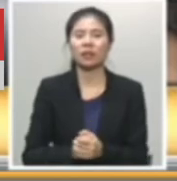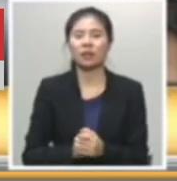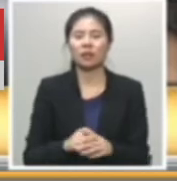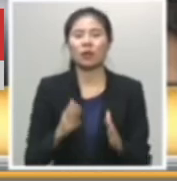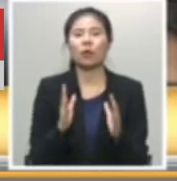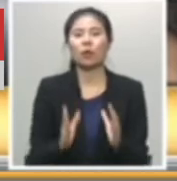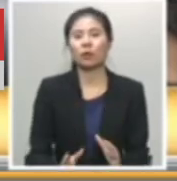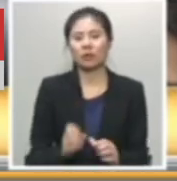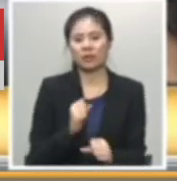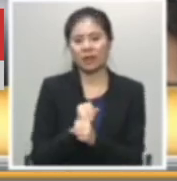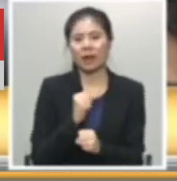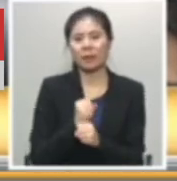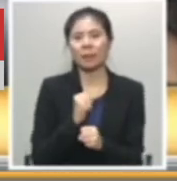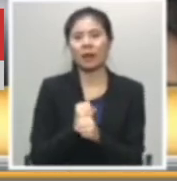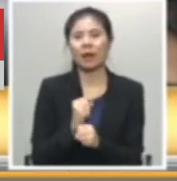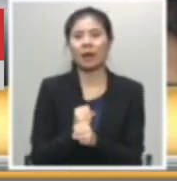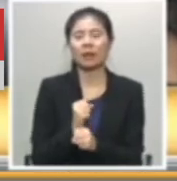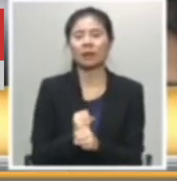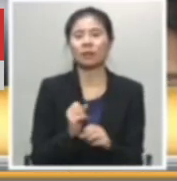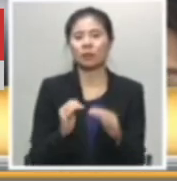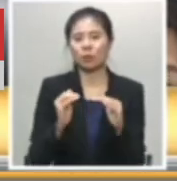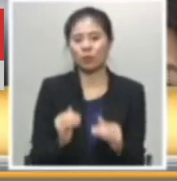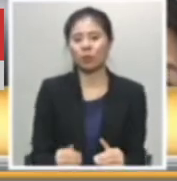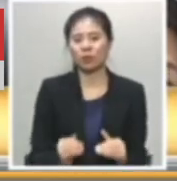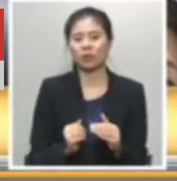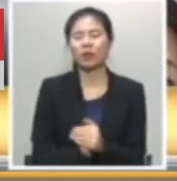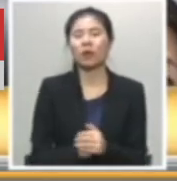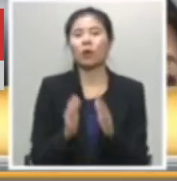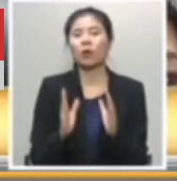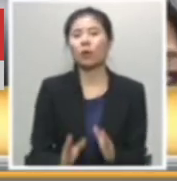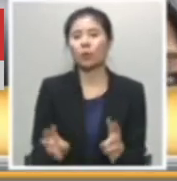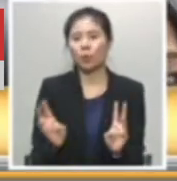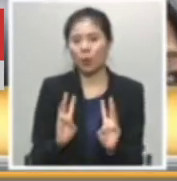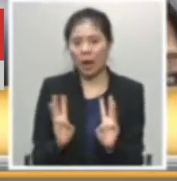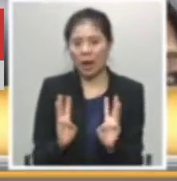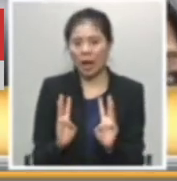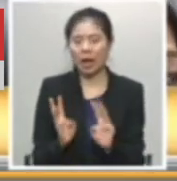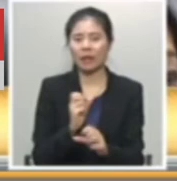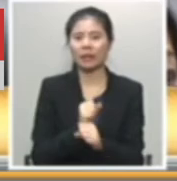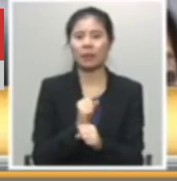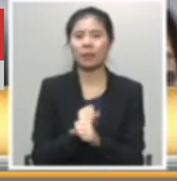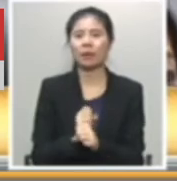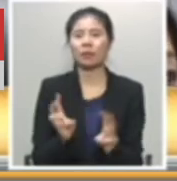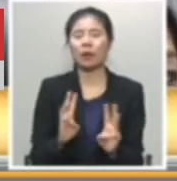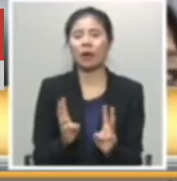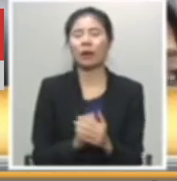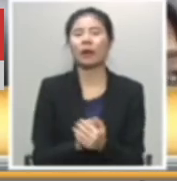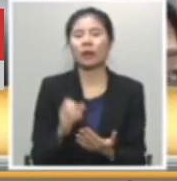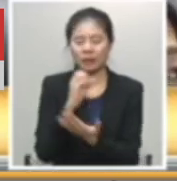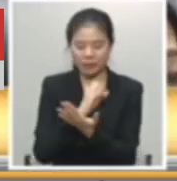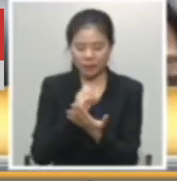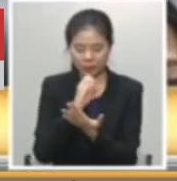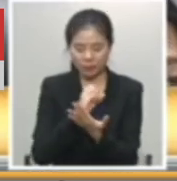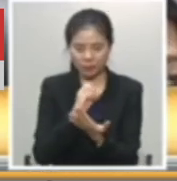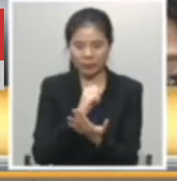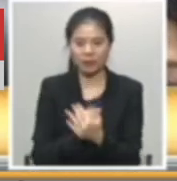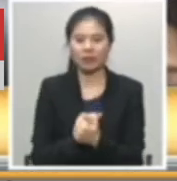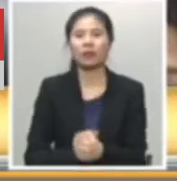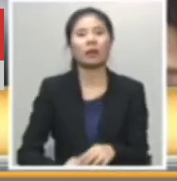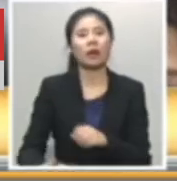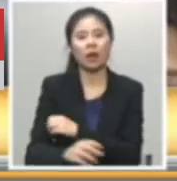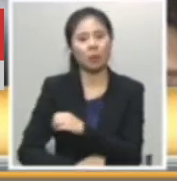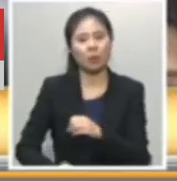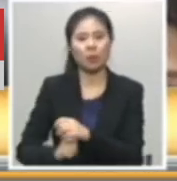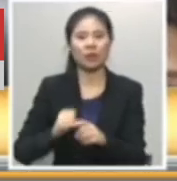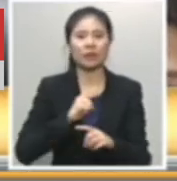ขึ้นนะครับจะลามไปถึงธุรกิจอื่นๆจำนวนคนว่างงานจะเพิ่มขึ้นนั่นก็คืออาชญากรรมยาเสพติดก็จะติดตามมากำลัง